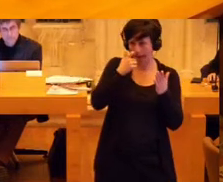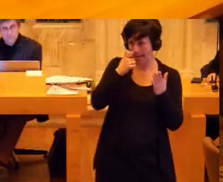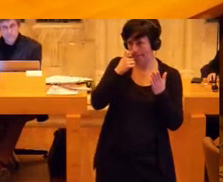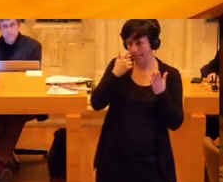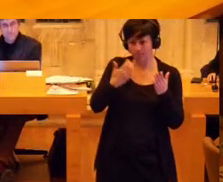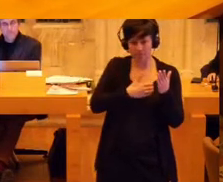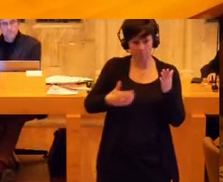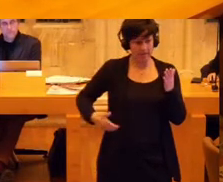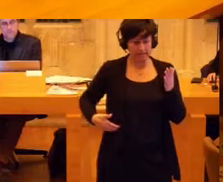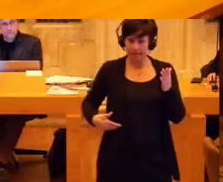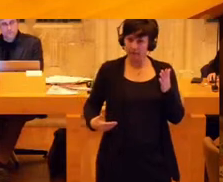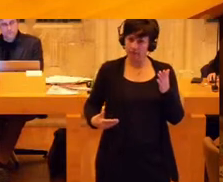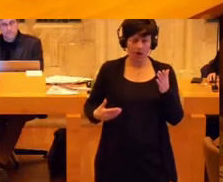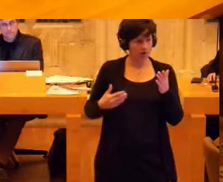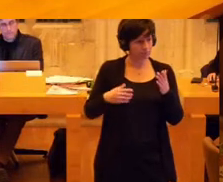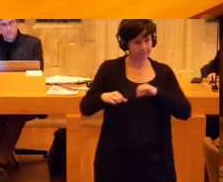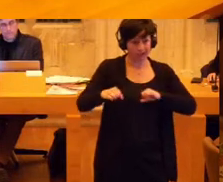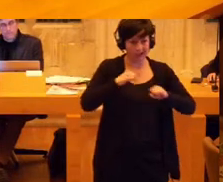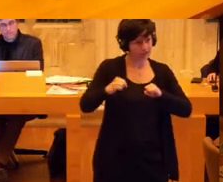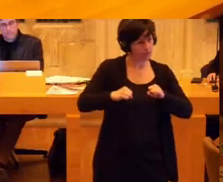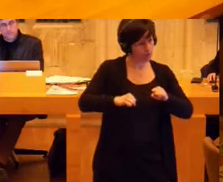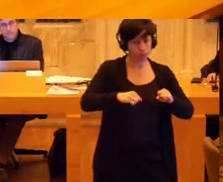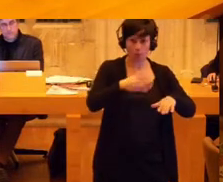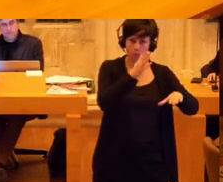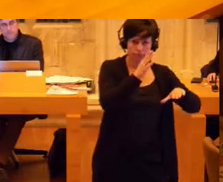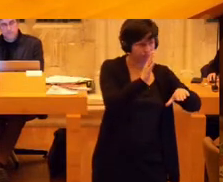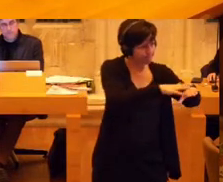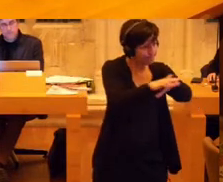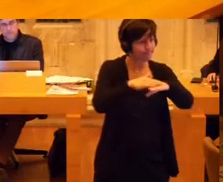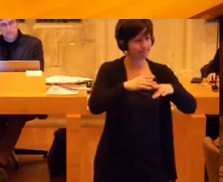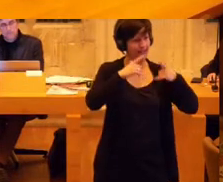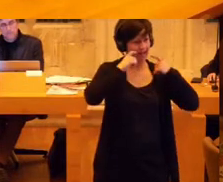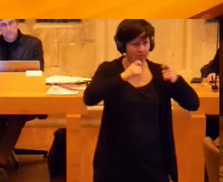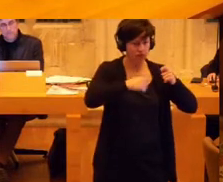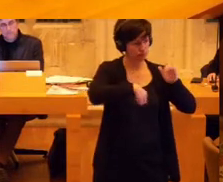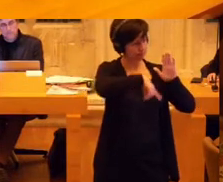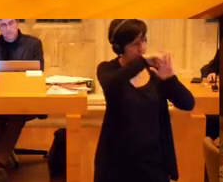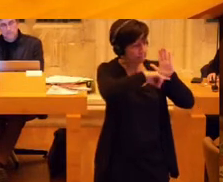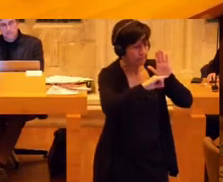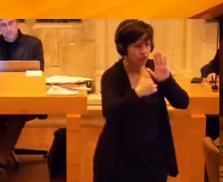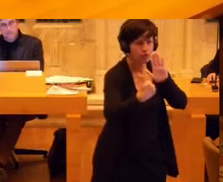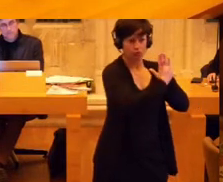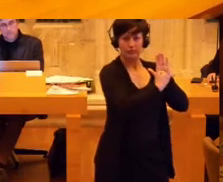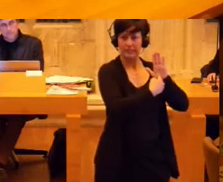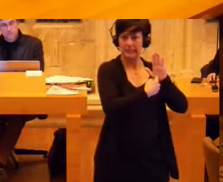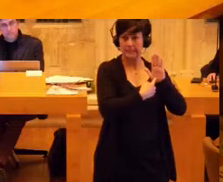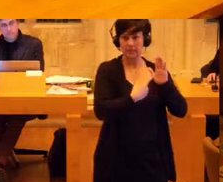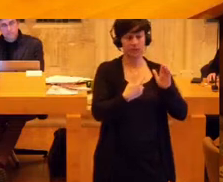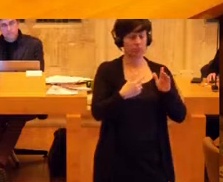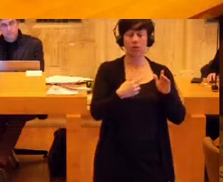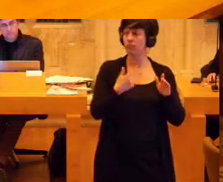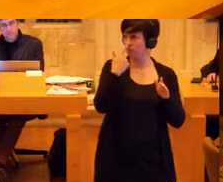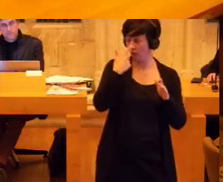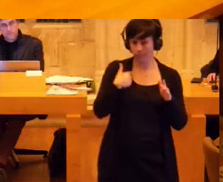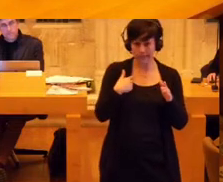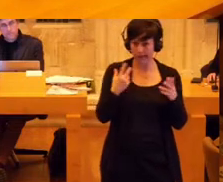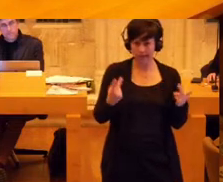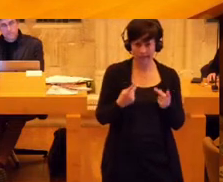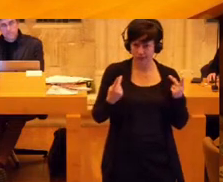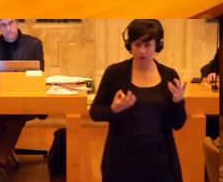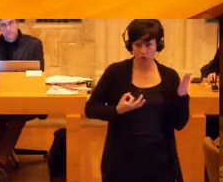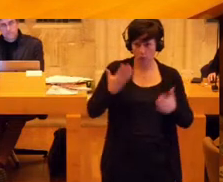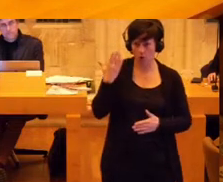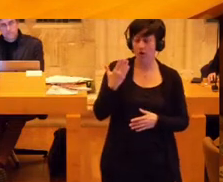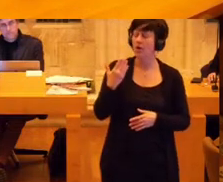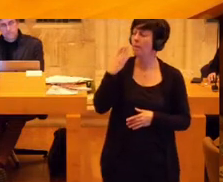suffisamment efficace pour se faire respecter. Concrètement, je pense que si nous avons un débat qui annonce des